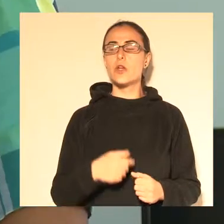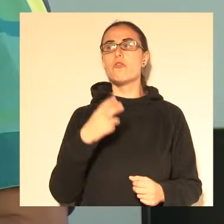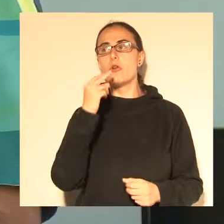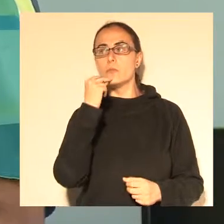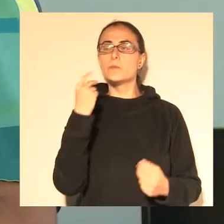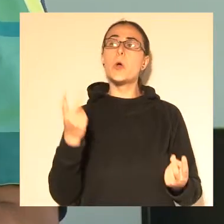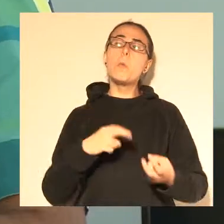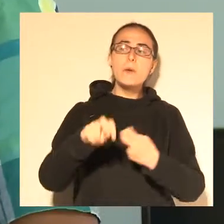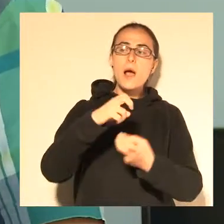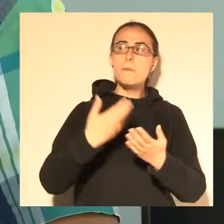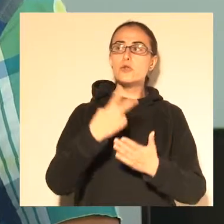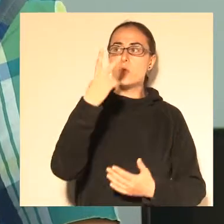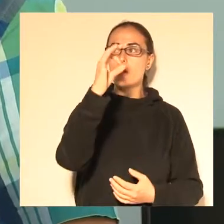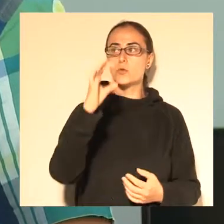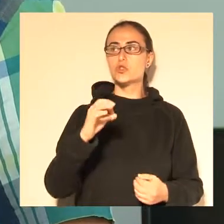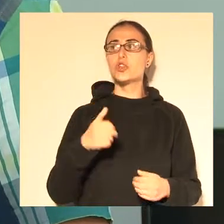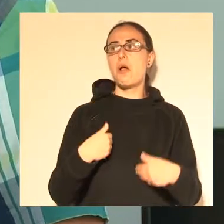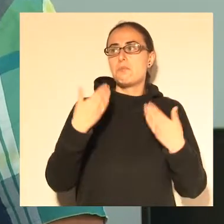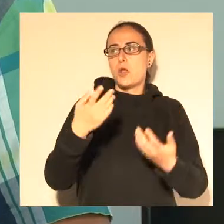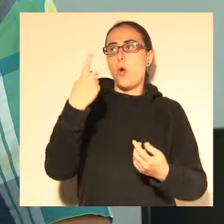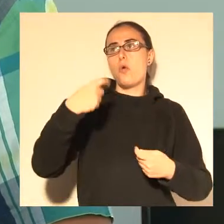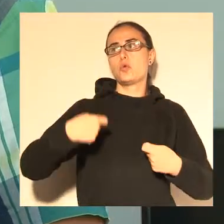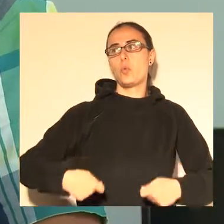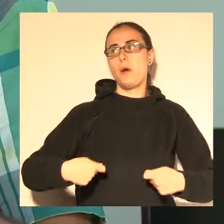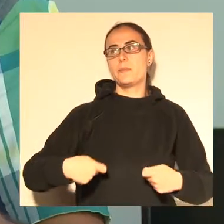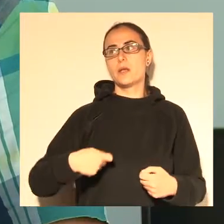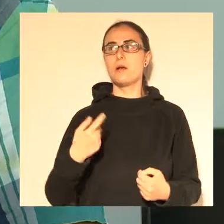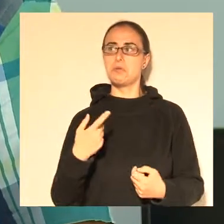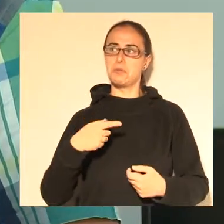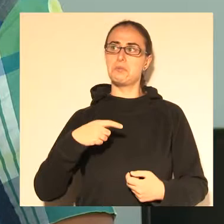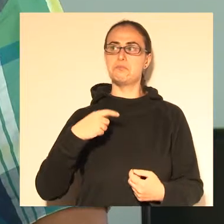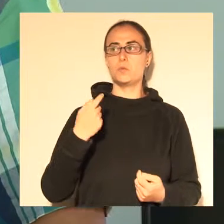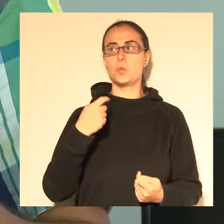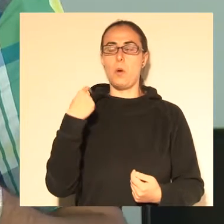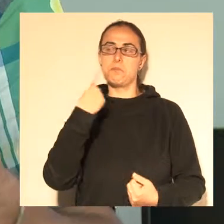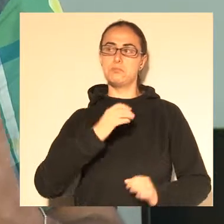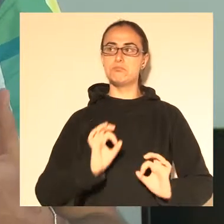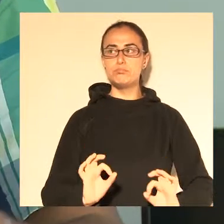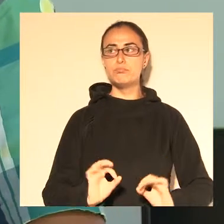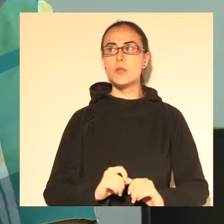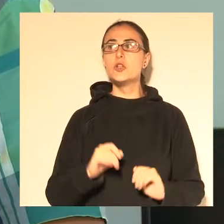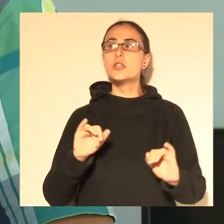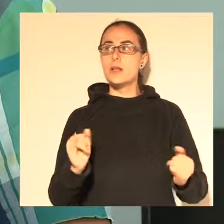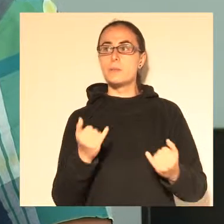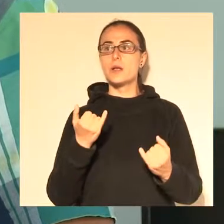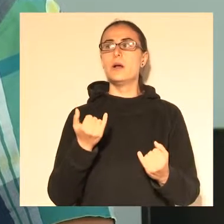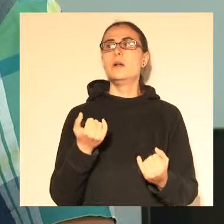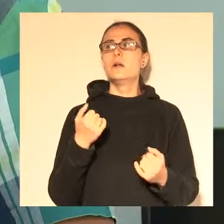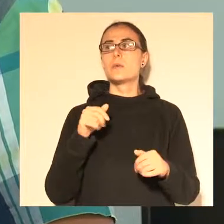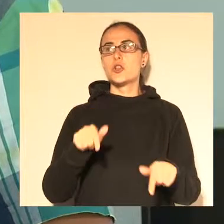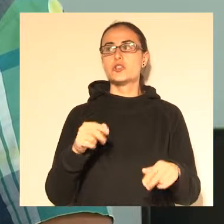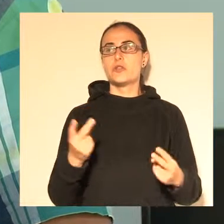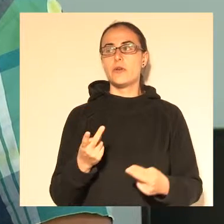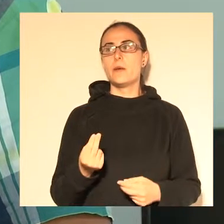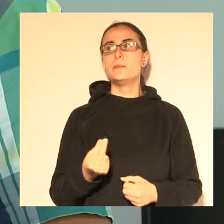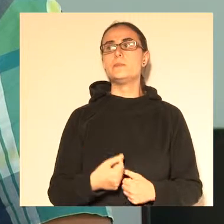2% pentru sponsorizări și am intrat într un birou și o doamnă destul de acră pentru că trebuie să întâmpini și așa